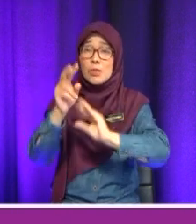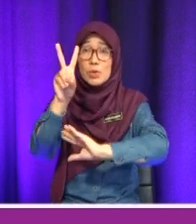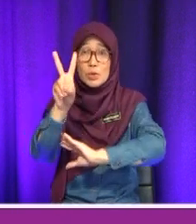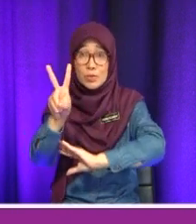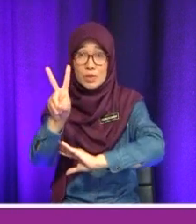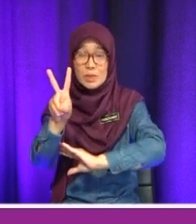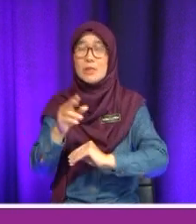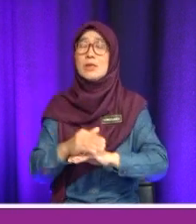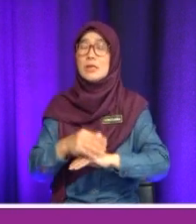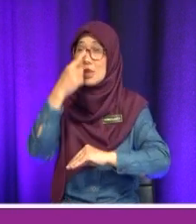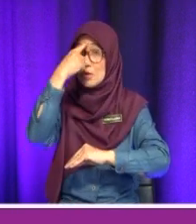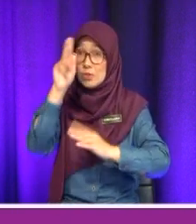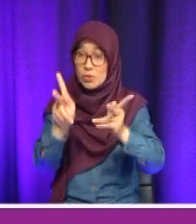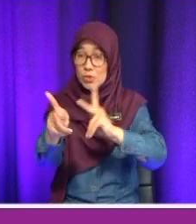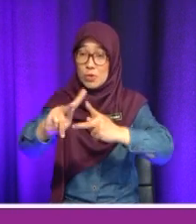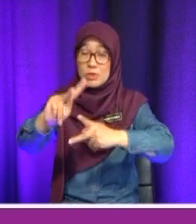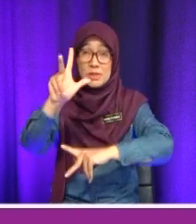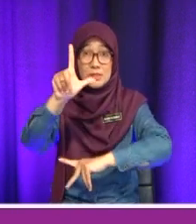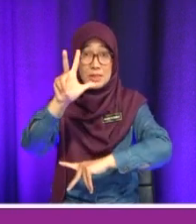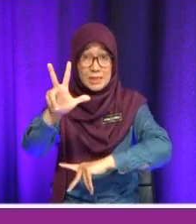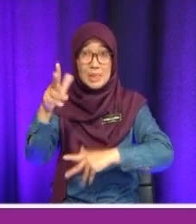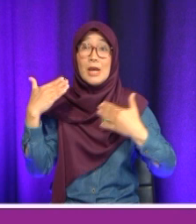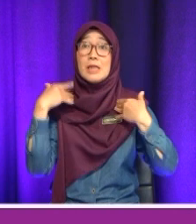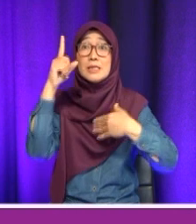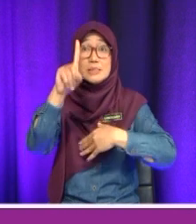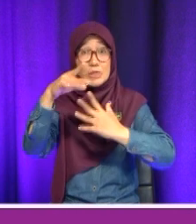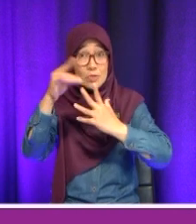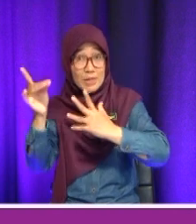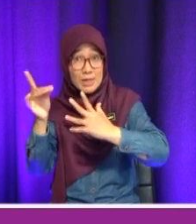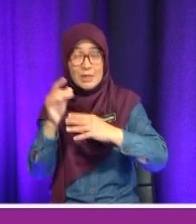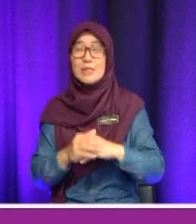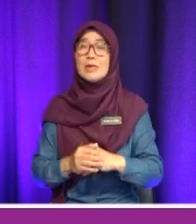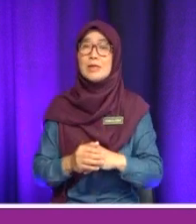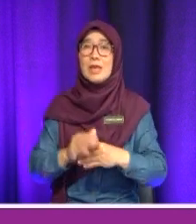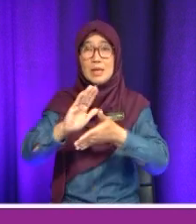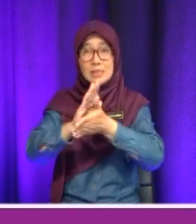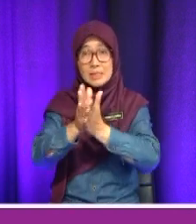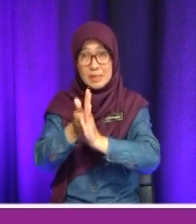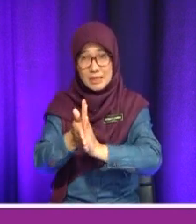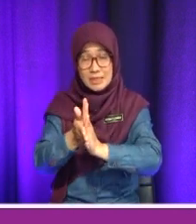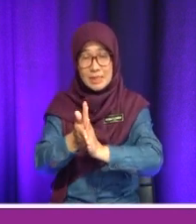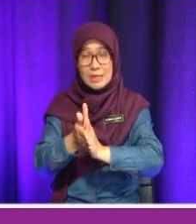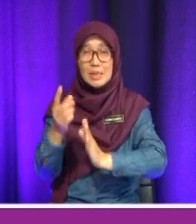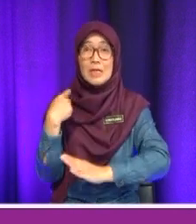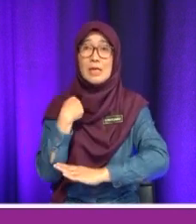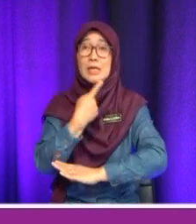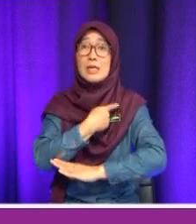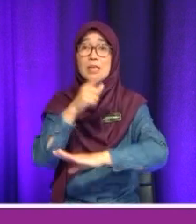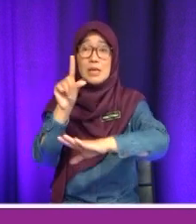hanya ada satu saja pilihan dan kita akan menggunakan petua penerapan masih ingat lagi dalam